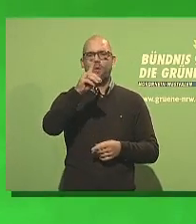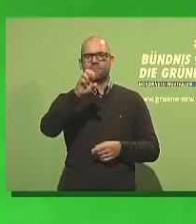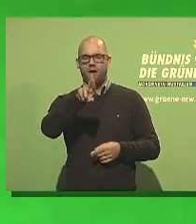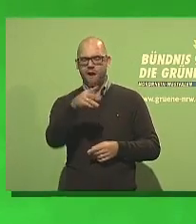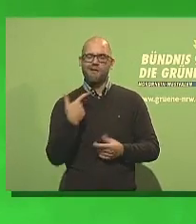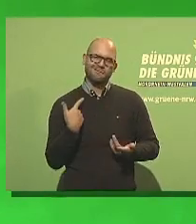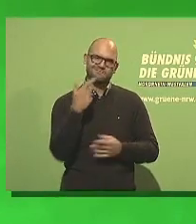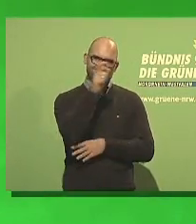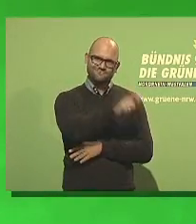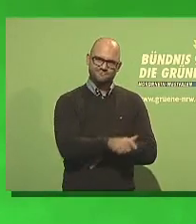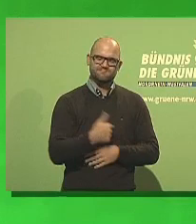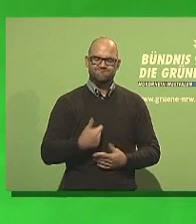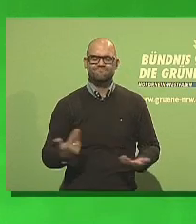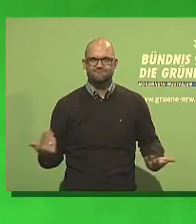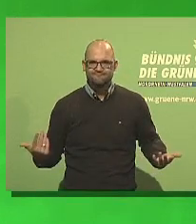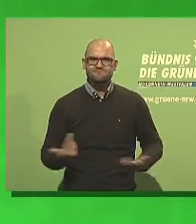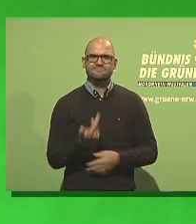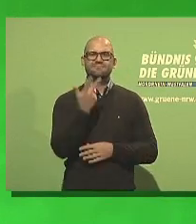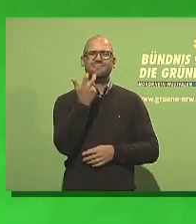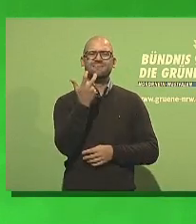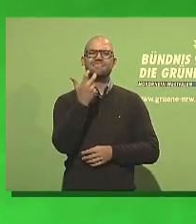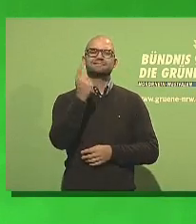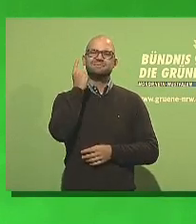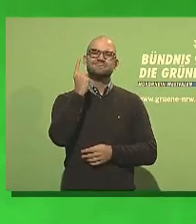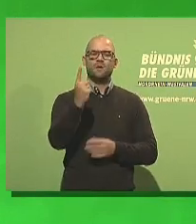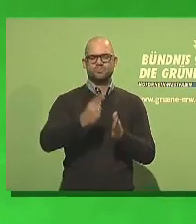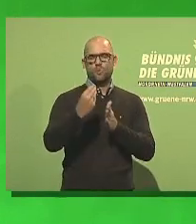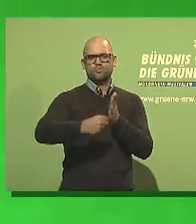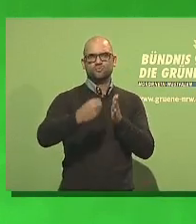an. 30.000 Unterschriften auf